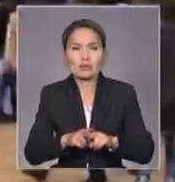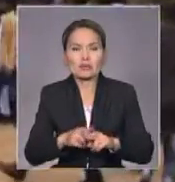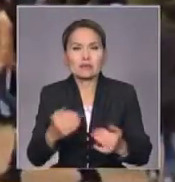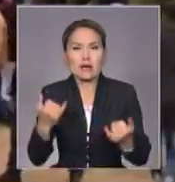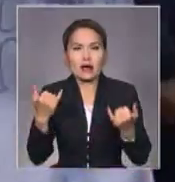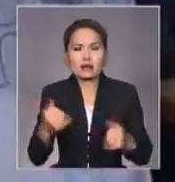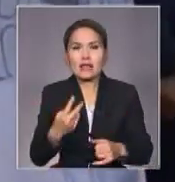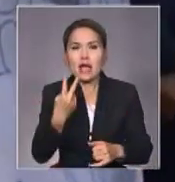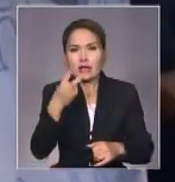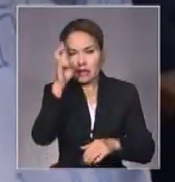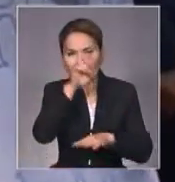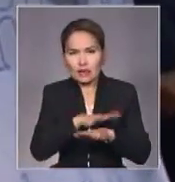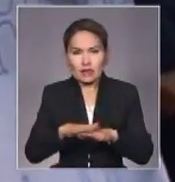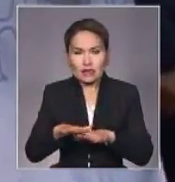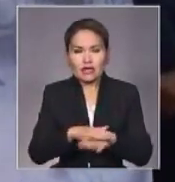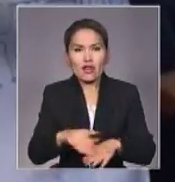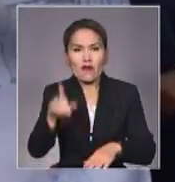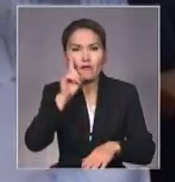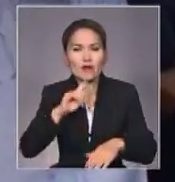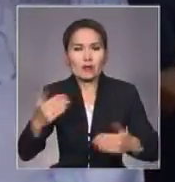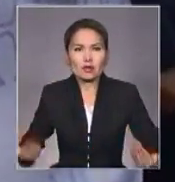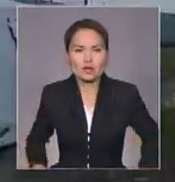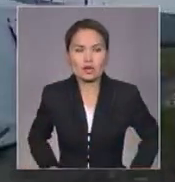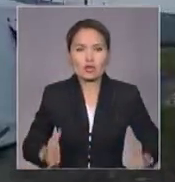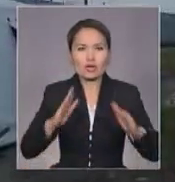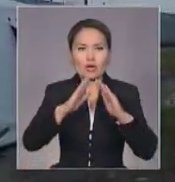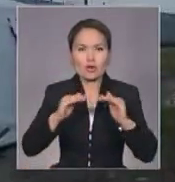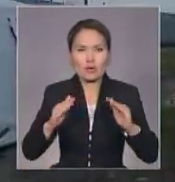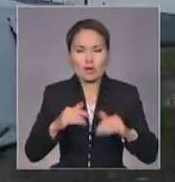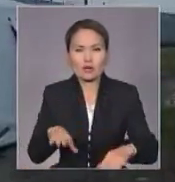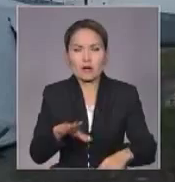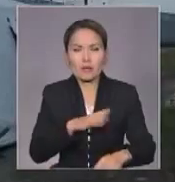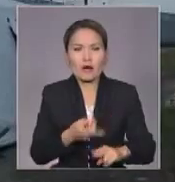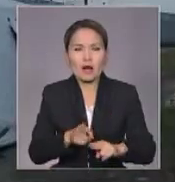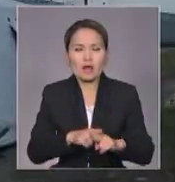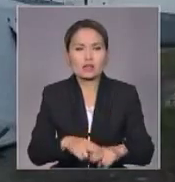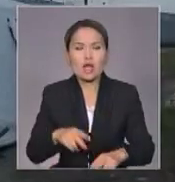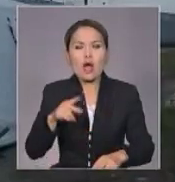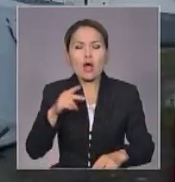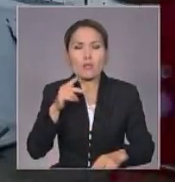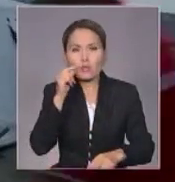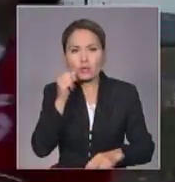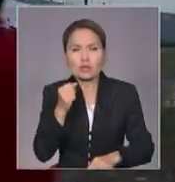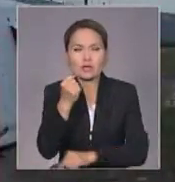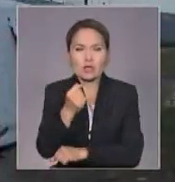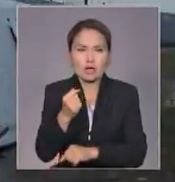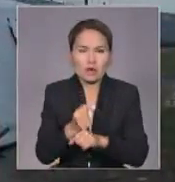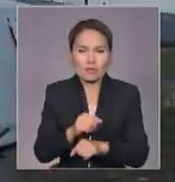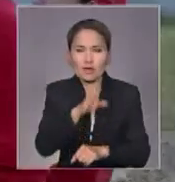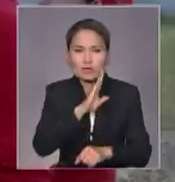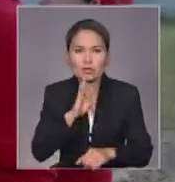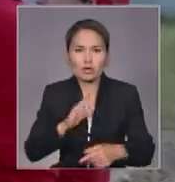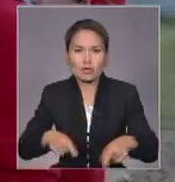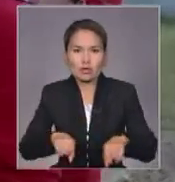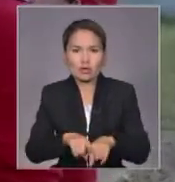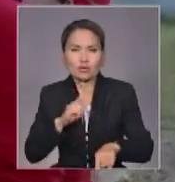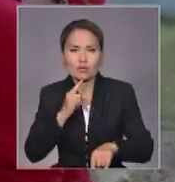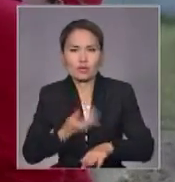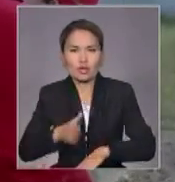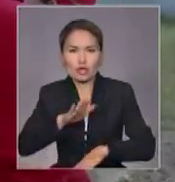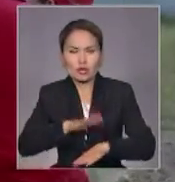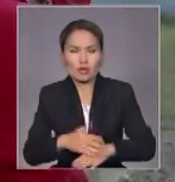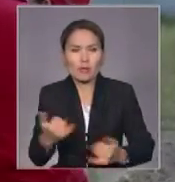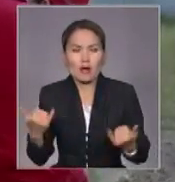тамақпен қамтамасыз етіп жатыр. Алайда ер адамдар астан бас тартып аштық жариялап отыр. Айта кетейік, соңғы аптада Францияның құқық